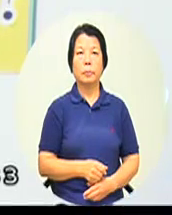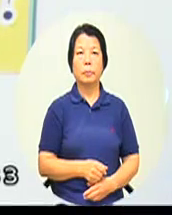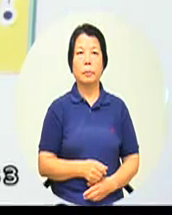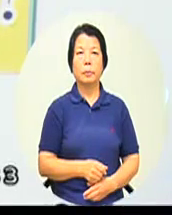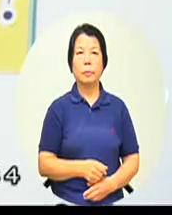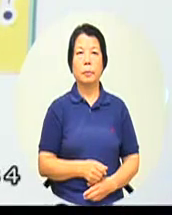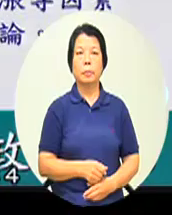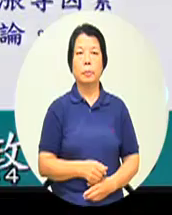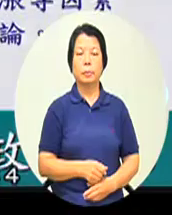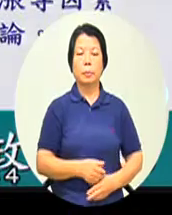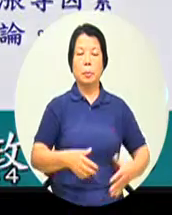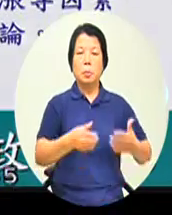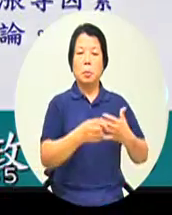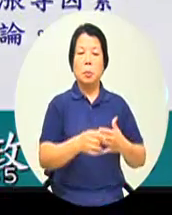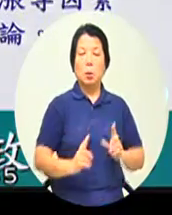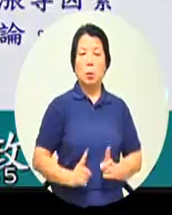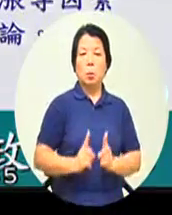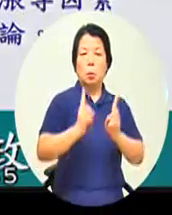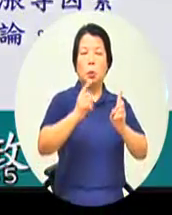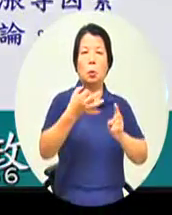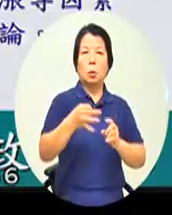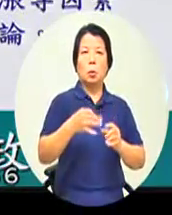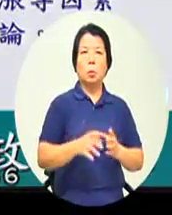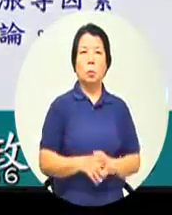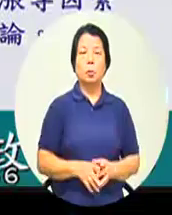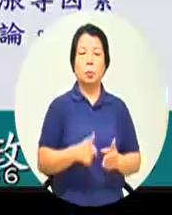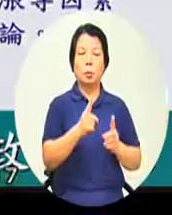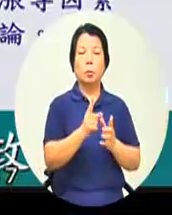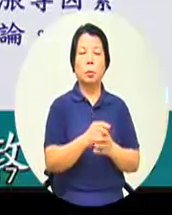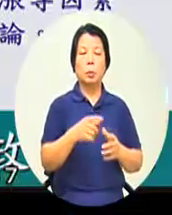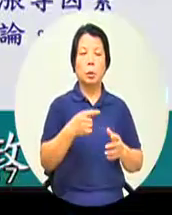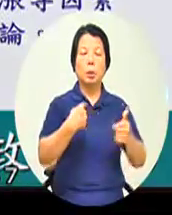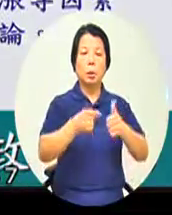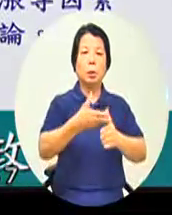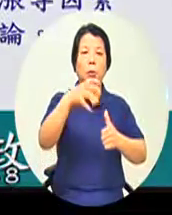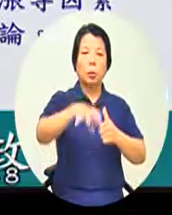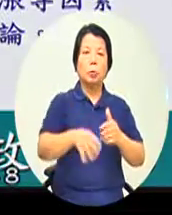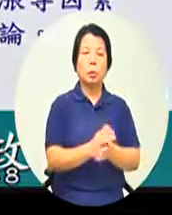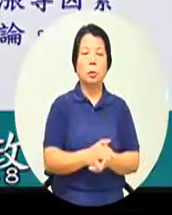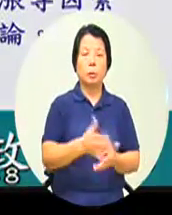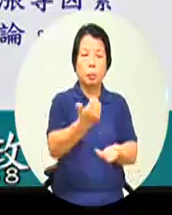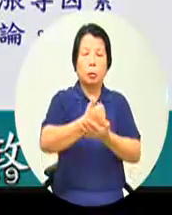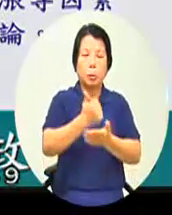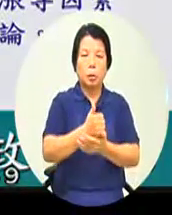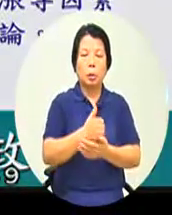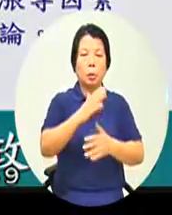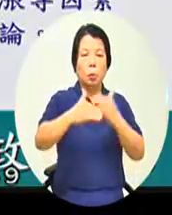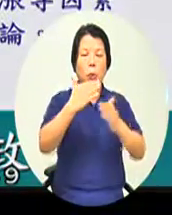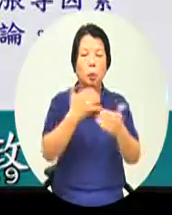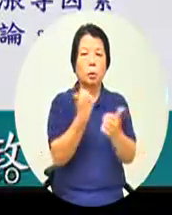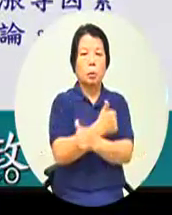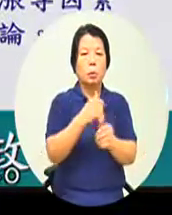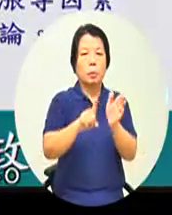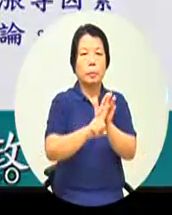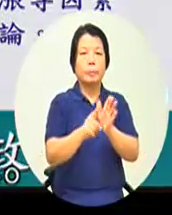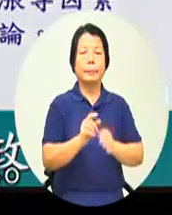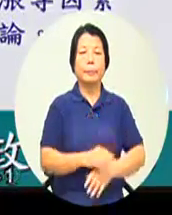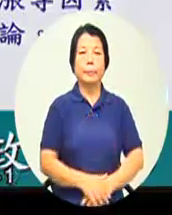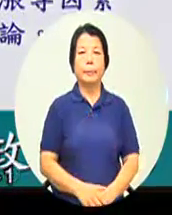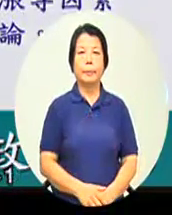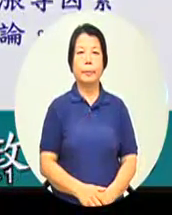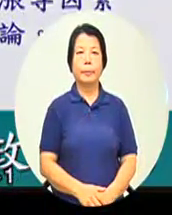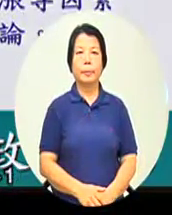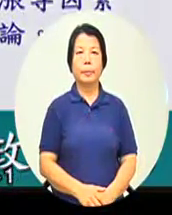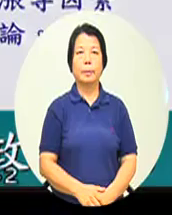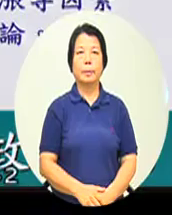因调整的午餐的理由是讲哦，安尼哦，教育局邀请学校代表，学校代表，唔